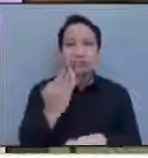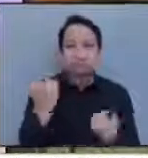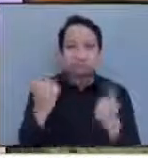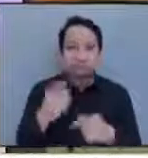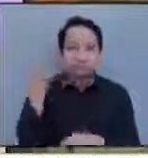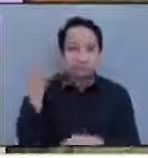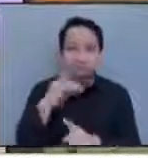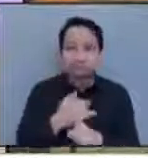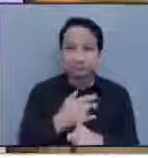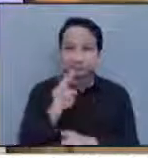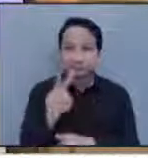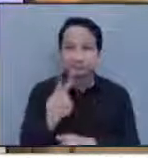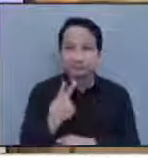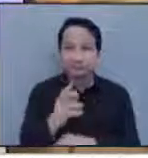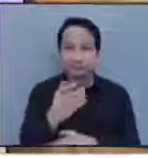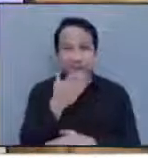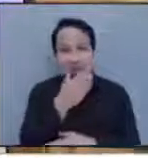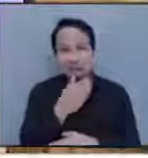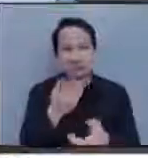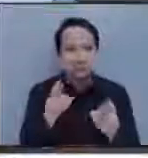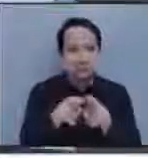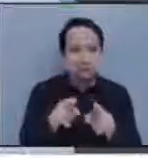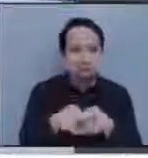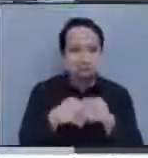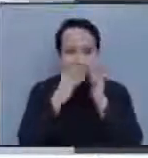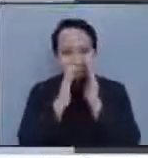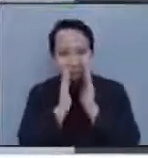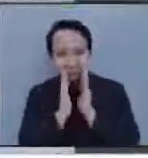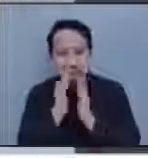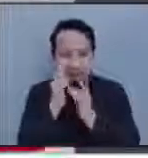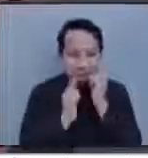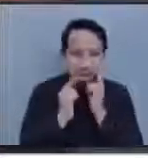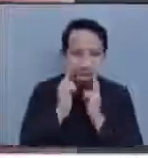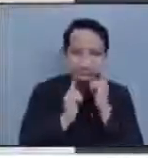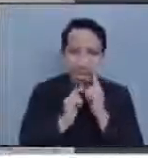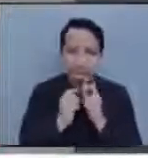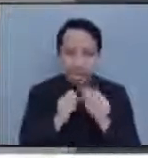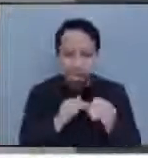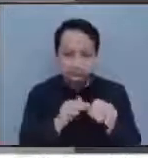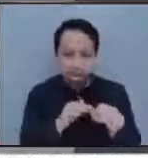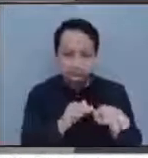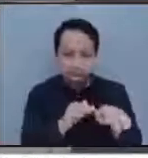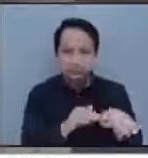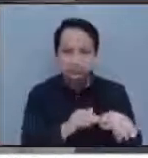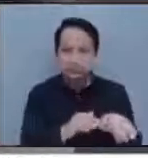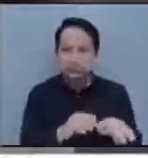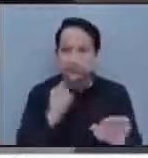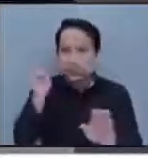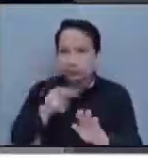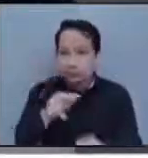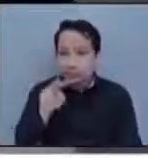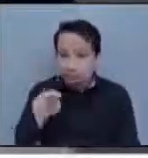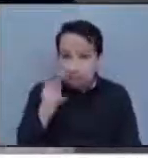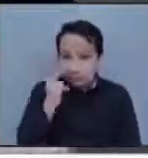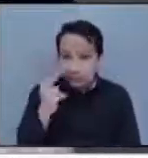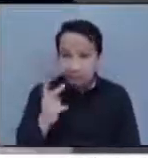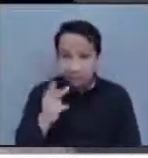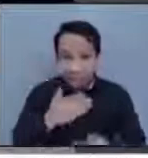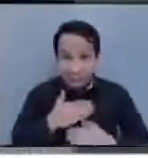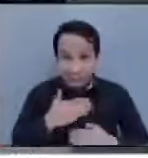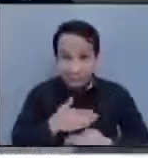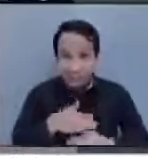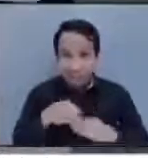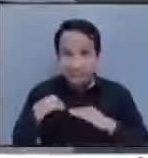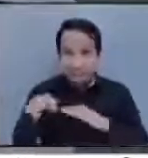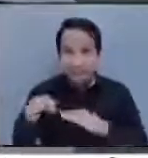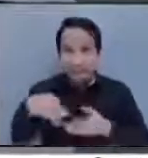2. Karaniwa kasing malungkot at nagiiyakan ang mga sumusunod sa karon ng patay. Pero sa video, makikitang masaya pang nagsasayaw ang